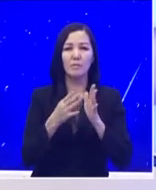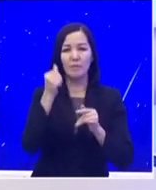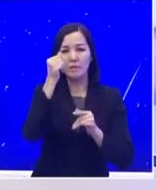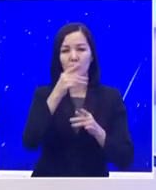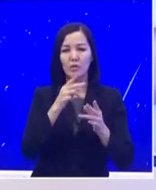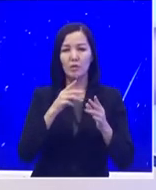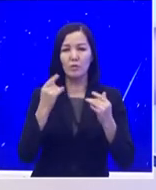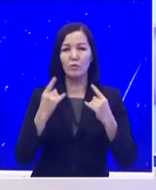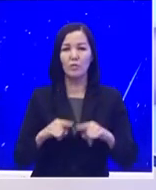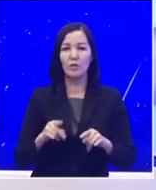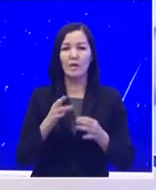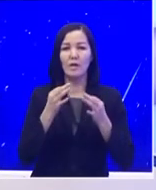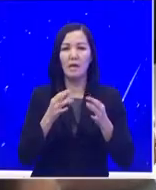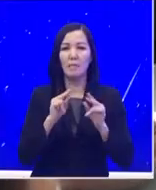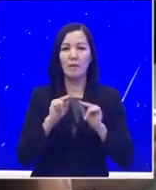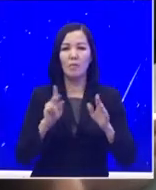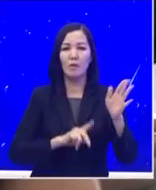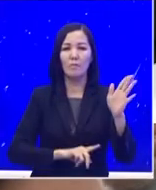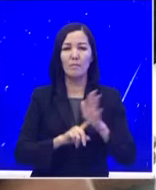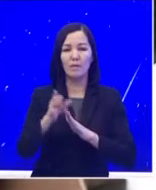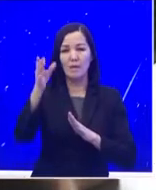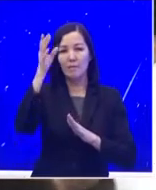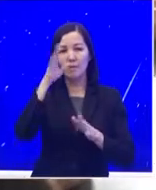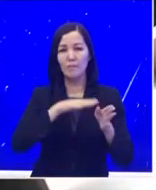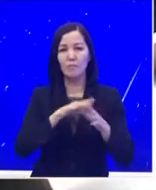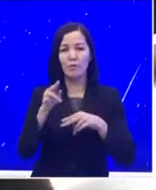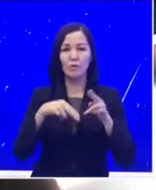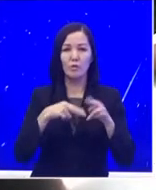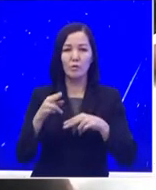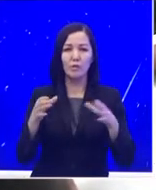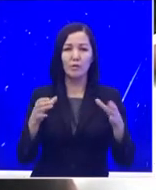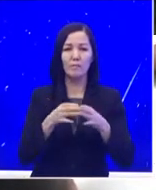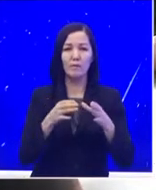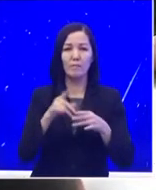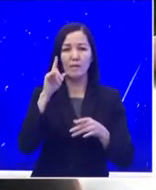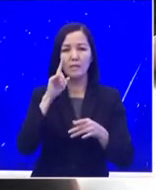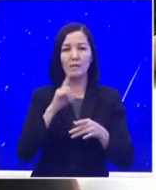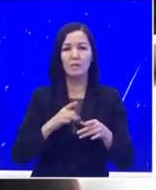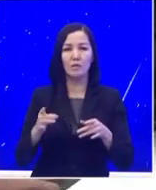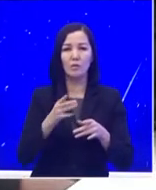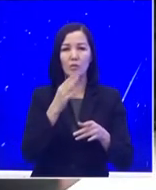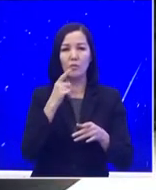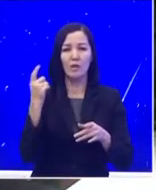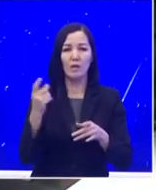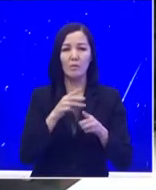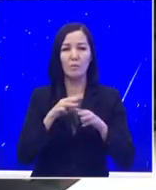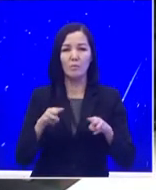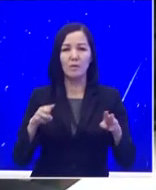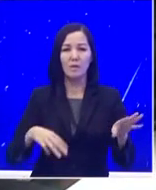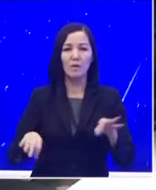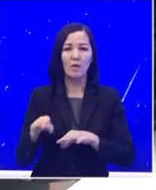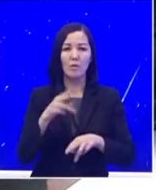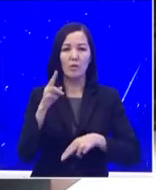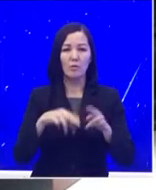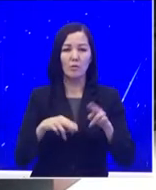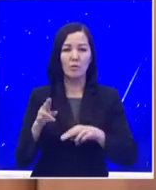туған. Еңбек жолын қарапайым мұғалімнен бастап, білім және күрделі құрылыс департаментінде. Қазақстан Республикасының ұлттық экономика министрлігінің